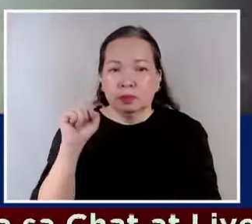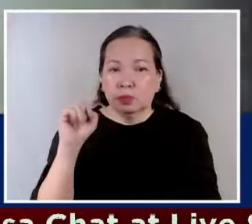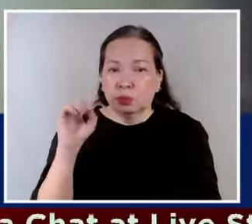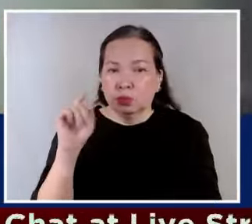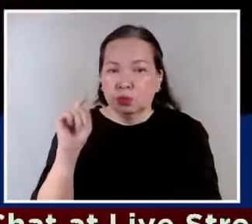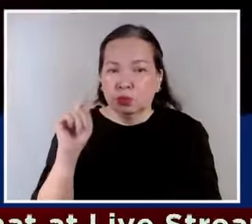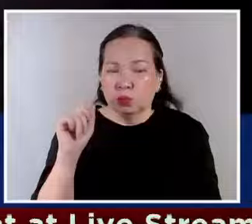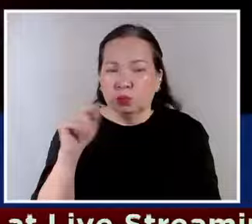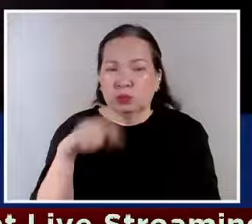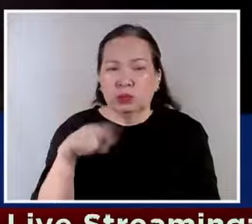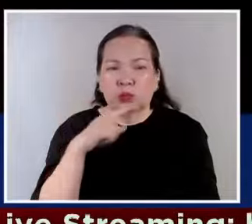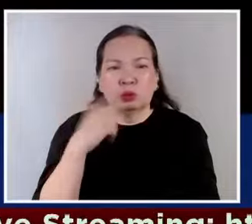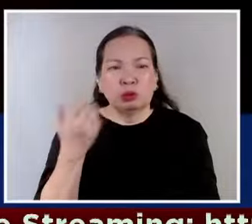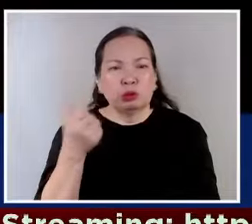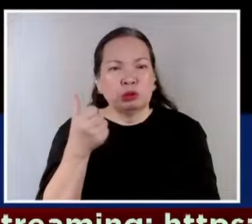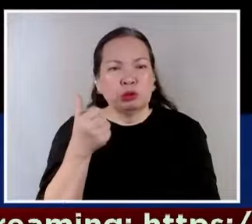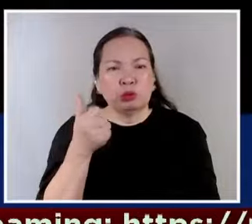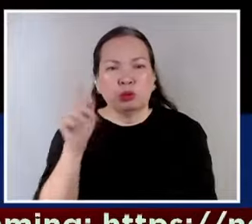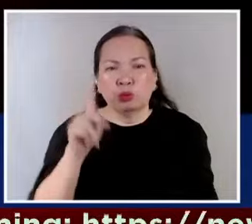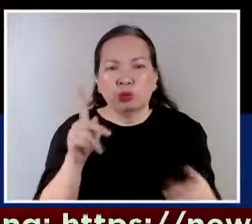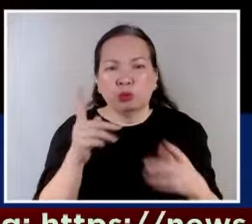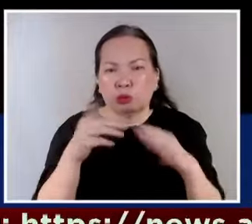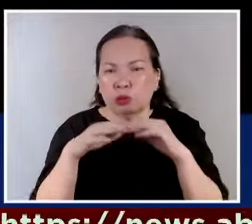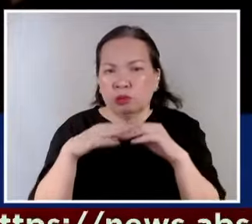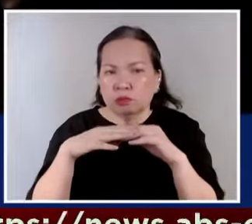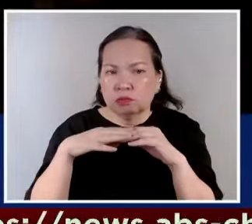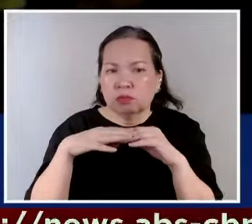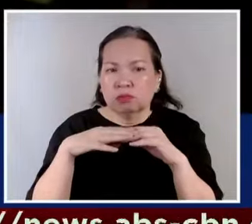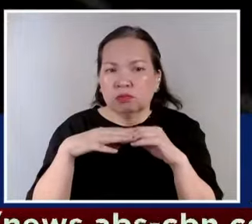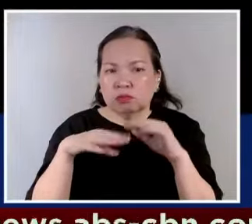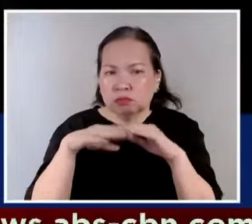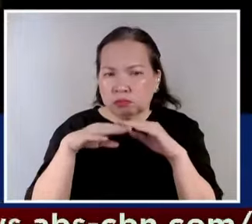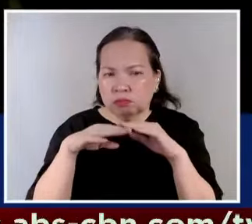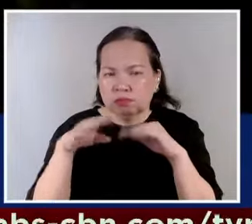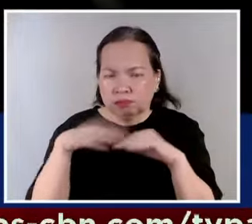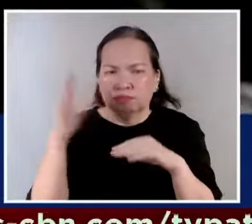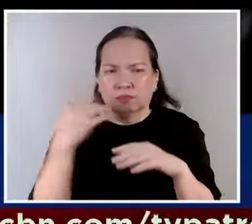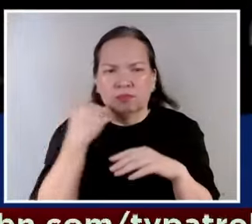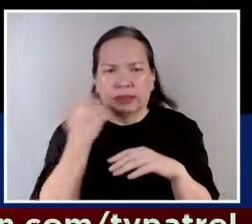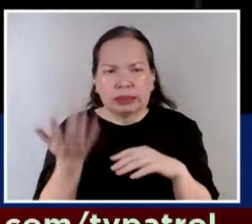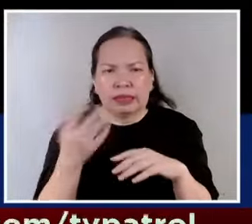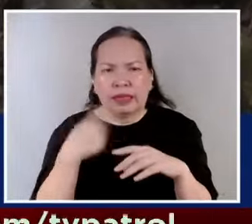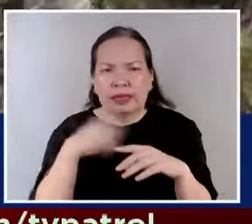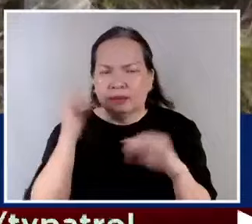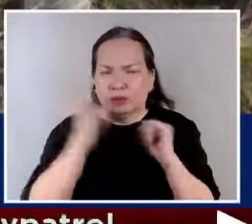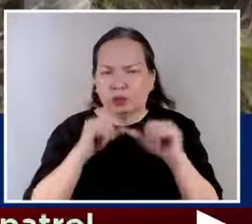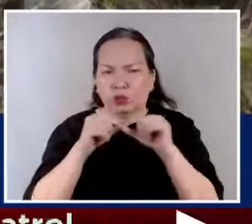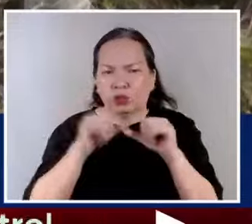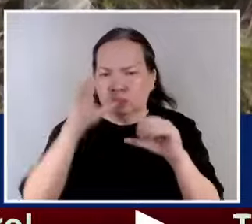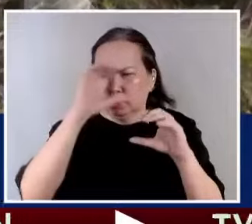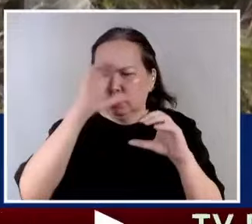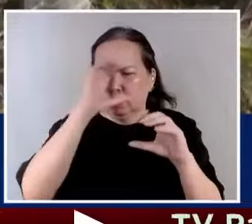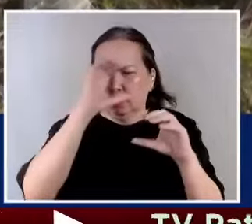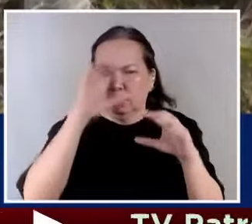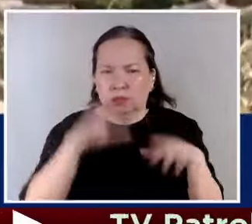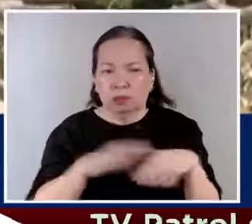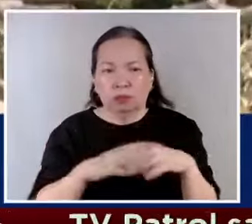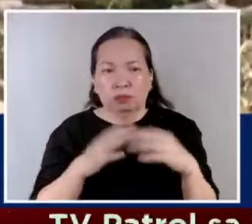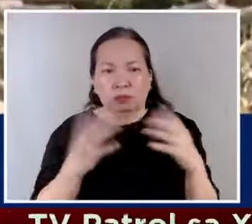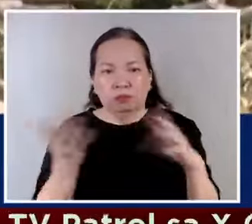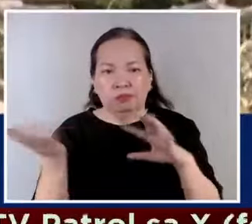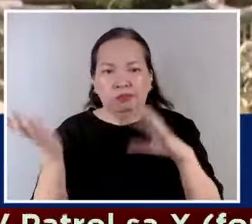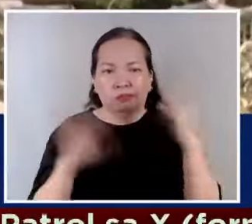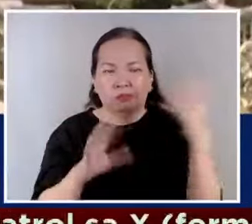sa 10 ang naitalang namatay at puspusan ang search and rescue operations. Pumalo na rin sa